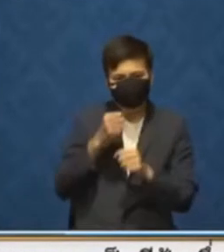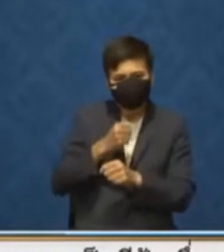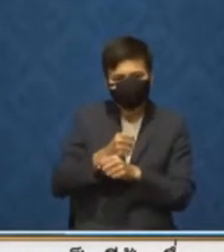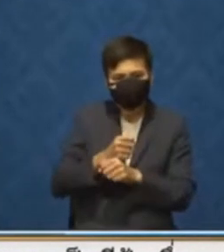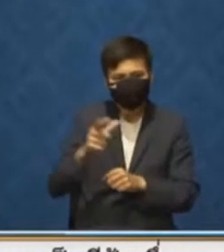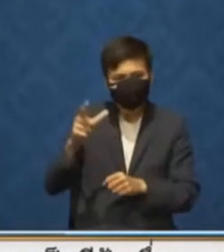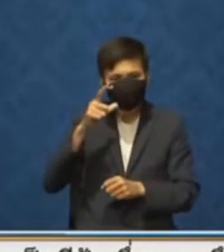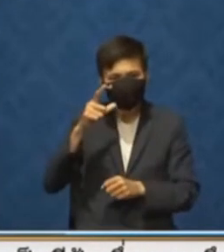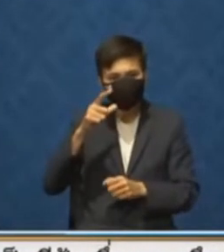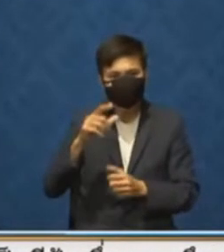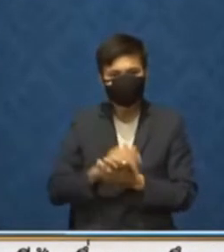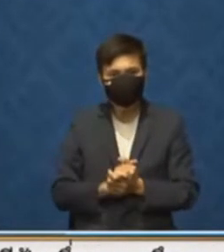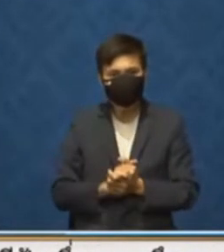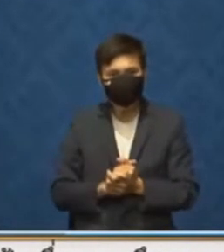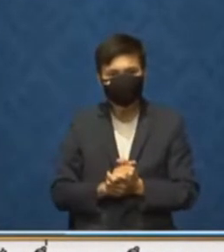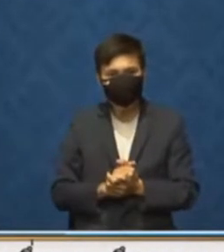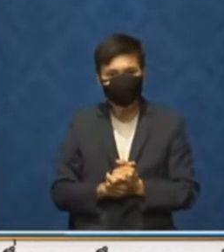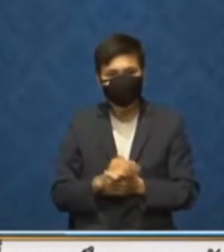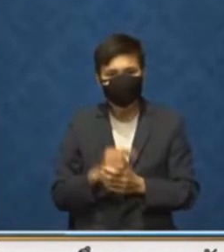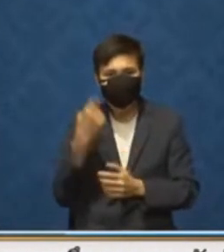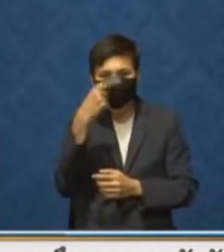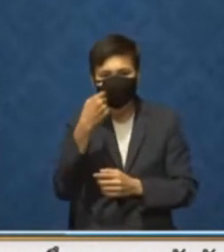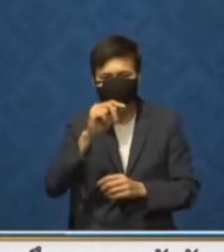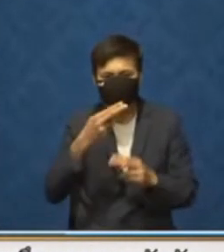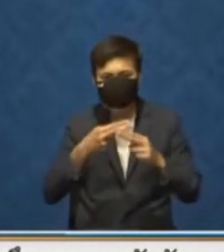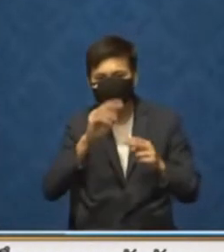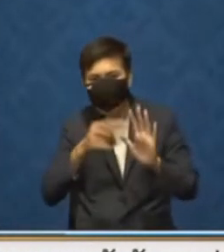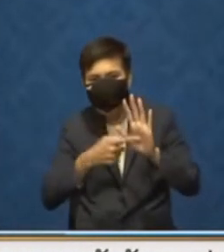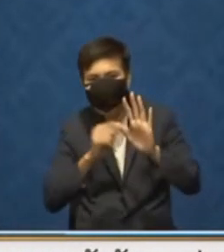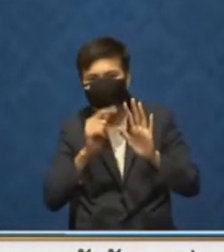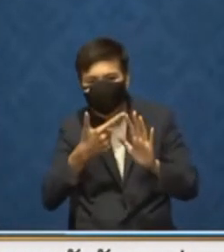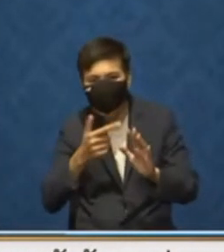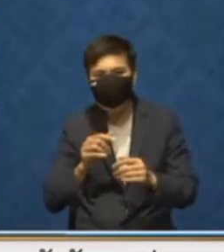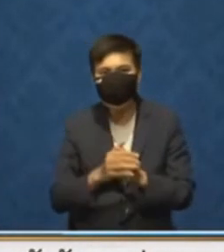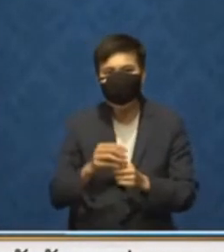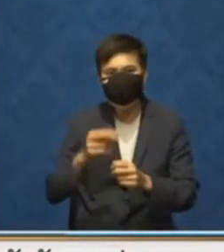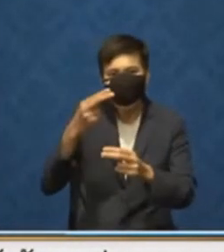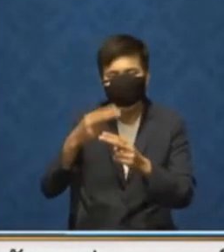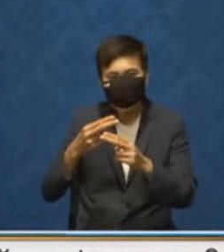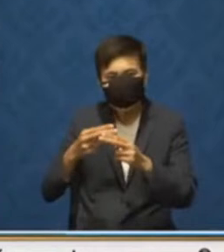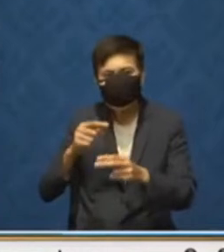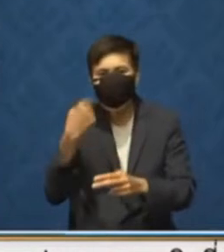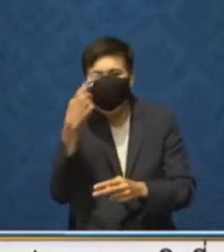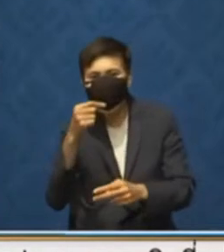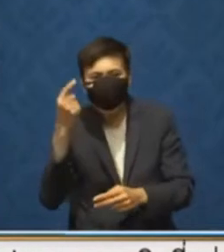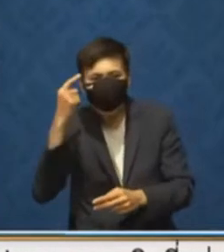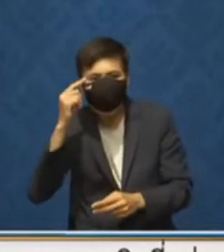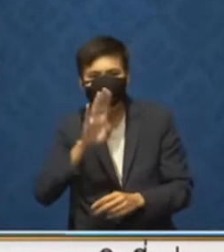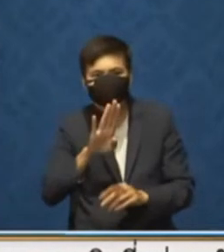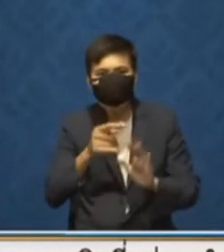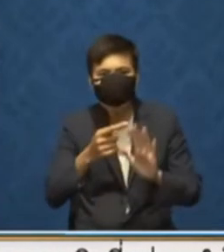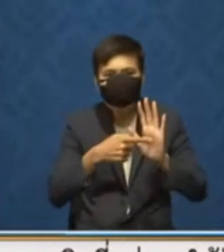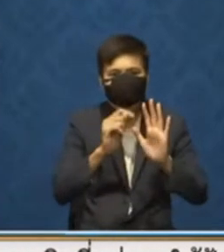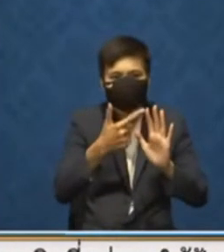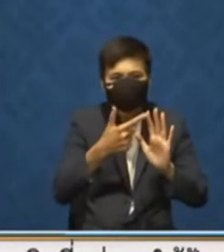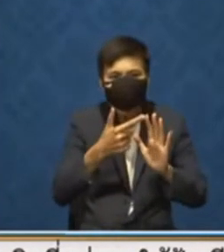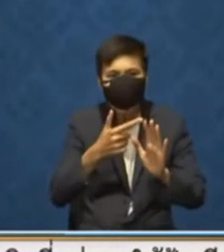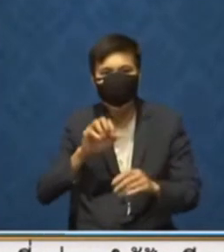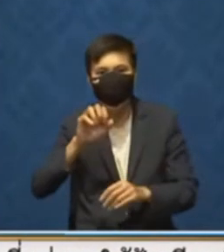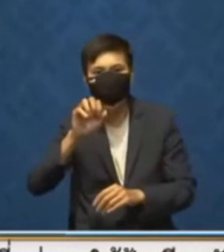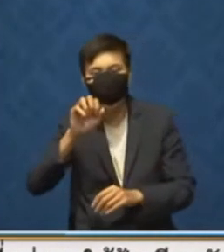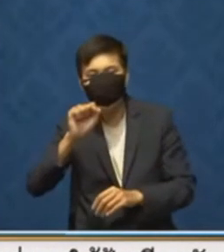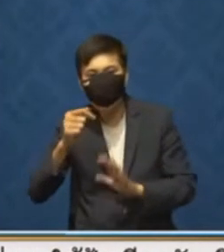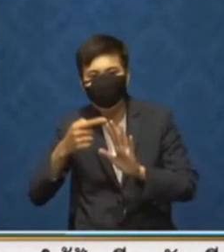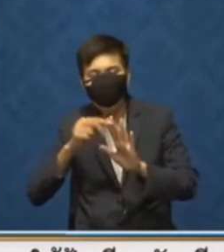เมียสุทธิผมไม่รู้นะสุดที่ใครบ้างใครนะไปดูตัวมาเองละกันเพราะขี้เกียจโดนฟอร์มไอ้บังไอ้สุธิเป็นบางลี่ที่ปรึกษา